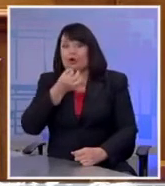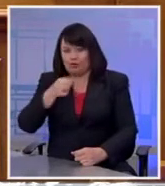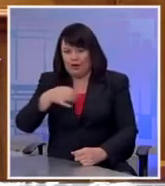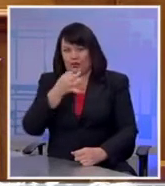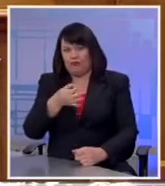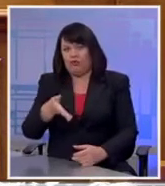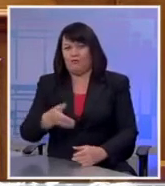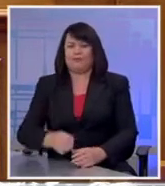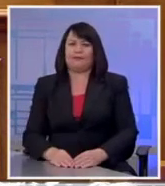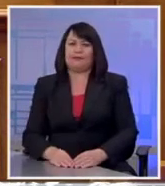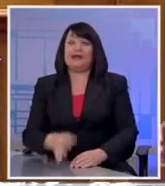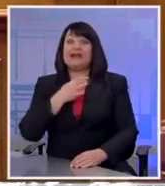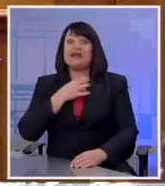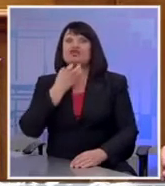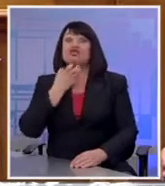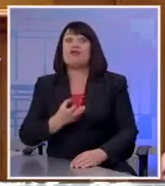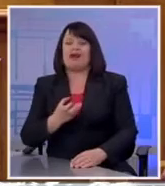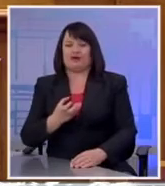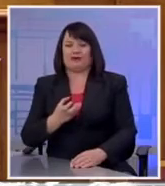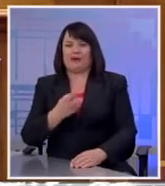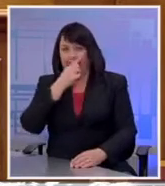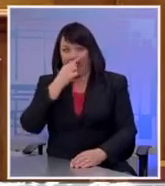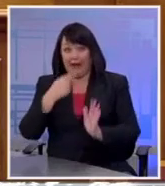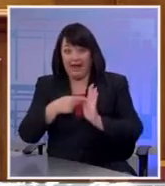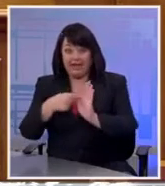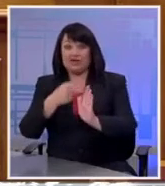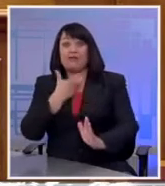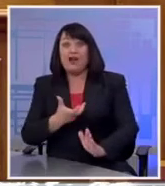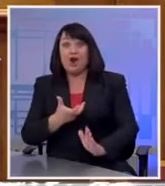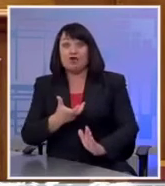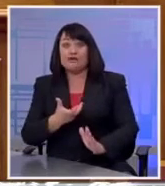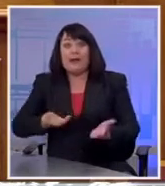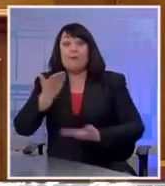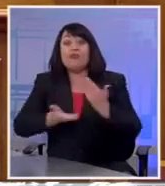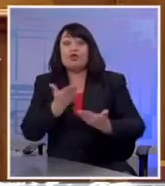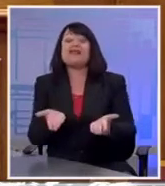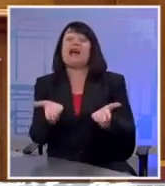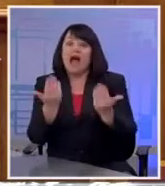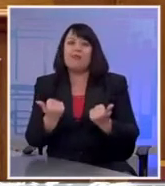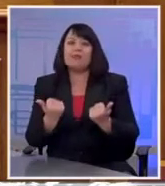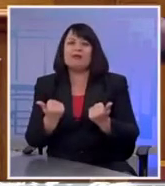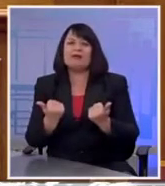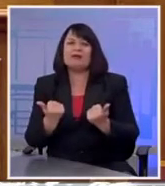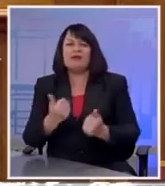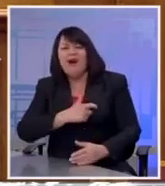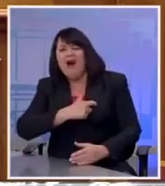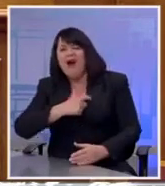Λοιπόν, χρειάζεται σοβαρότητα. Και αντί να δείχνετε σοβαρότητα και να κάνετε προτάσεις, όλο